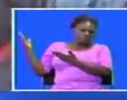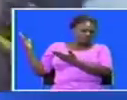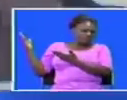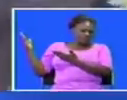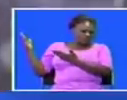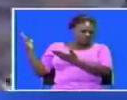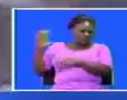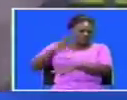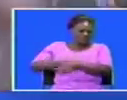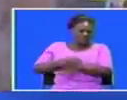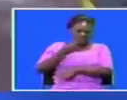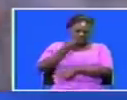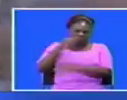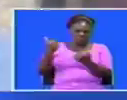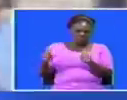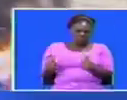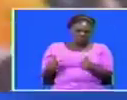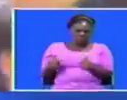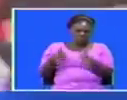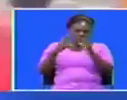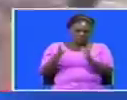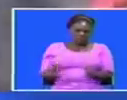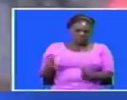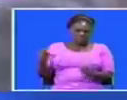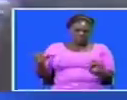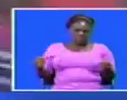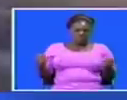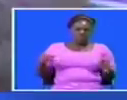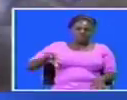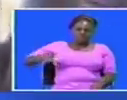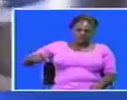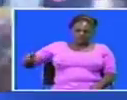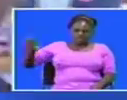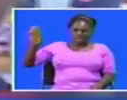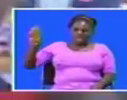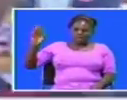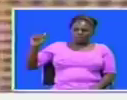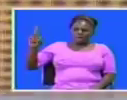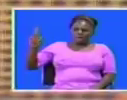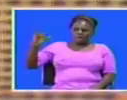bado hawajapata lolote. Victor Gale, KTN News, County ya Baringo.